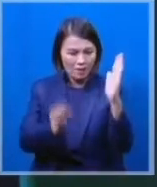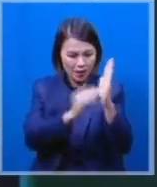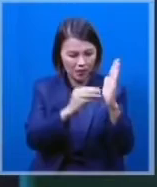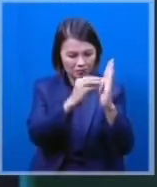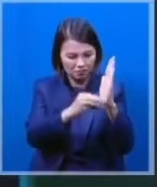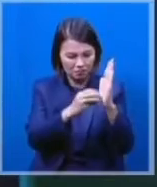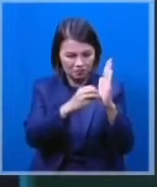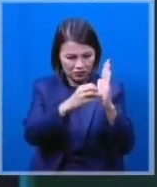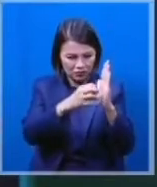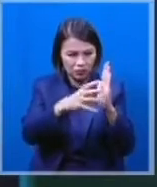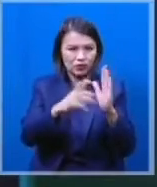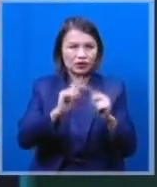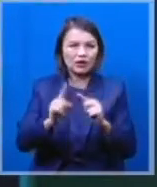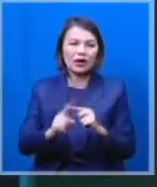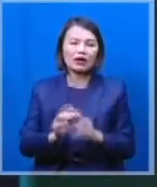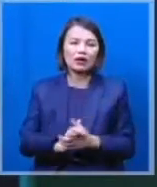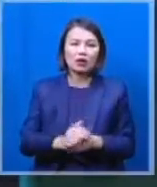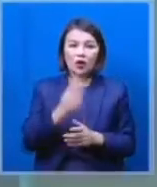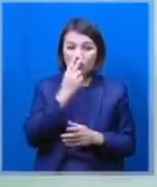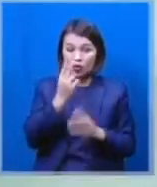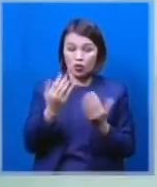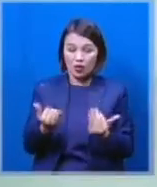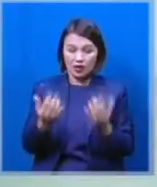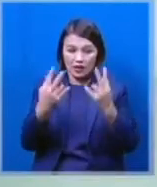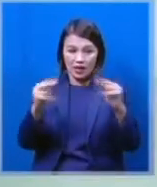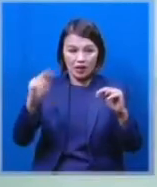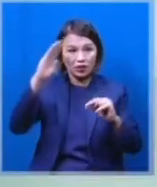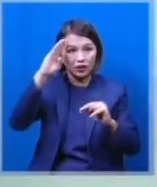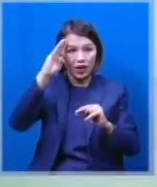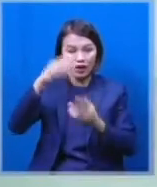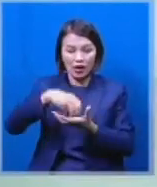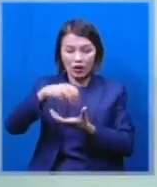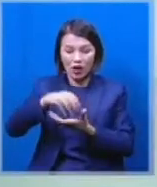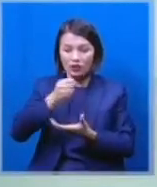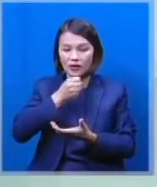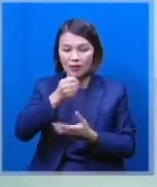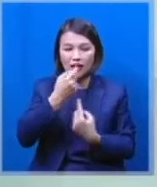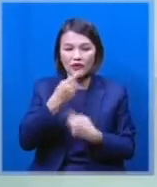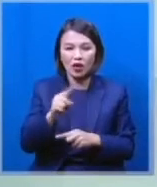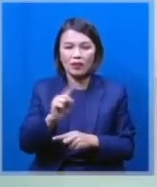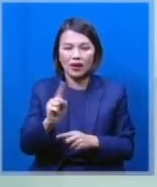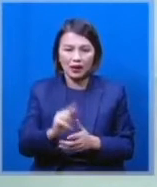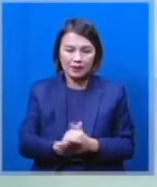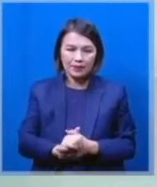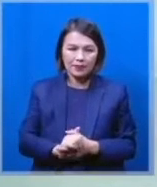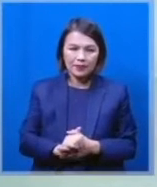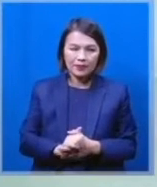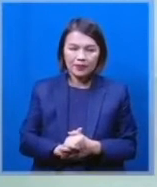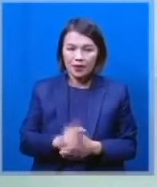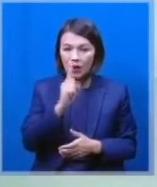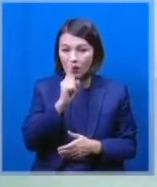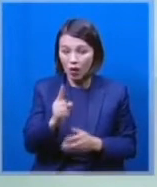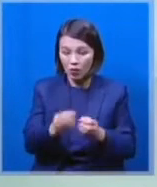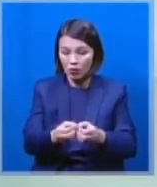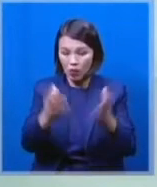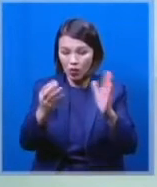คงเดี๋ยวลองไปติดตามพร้อมๆกันนะคะว่าวันนี้ท่านนายกรัฐมนตรีให้สัมภาษณ์ในประเด็นนี้ไว้อย่างไรบ้างโดยพูดถึงความคืบหน้าเหตุระเบิด